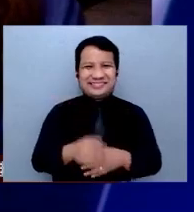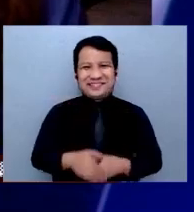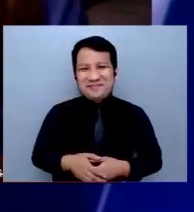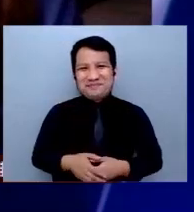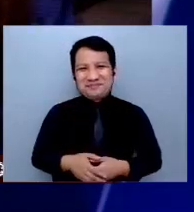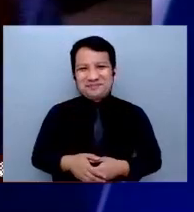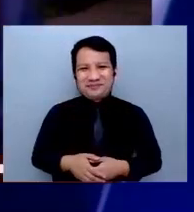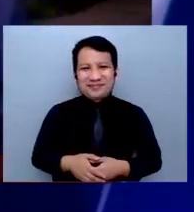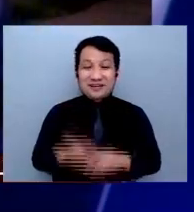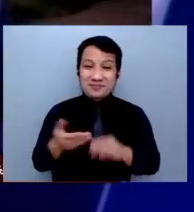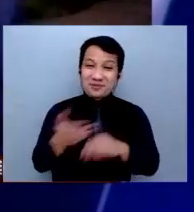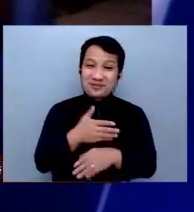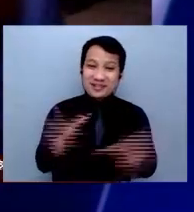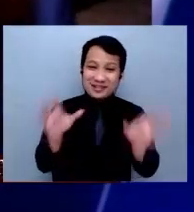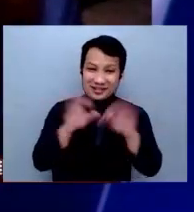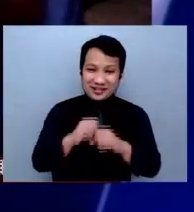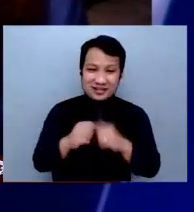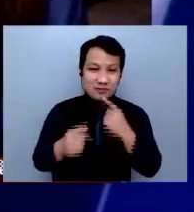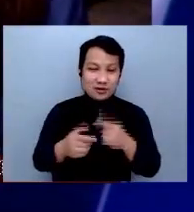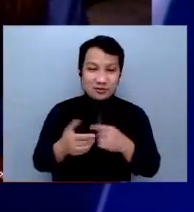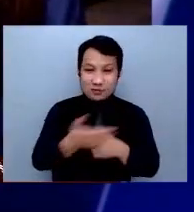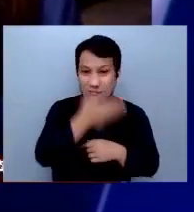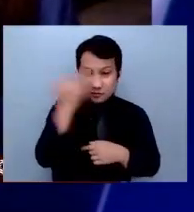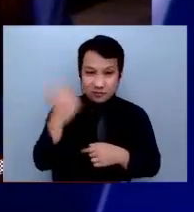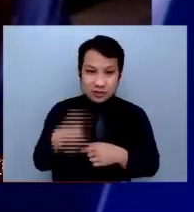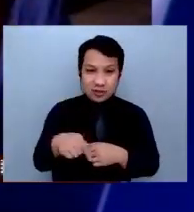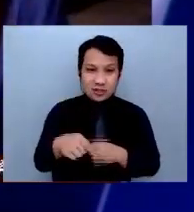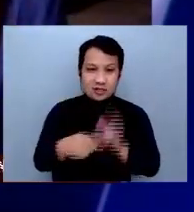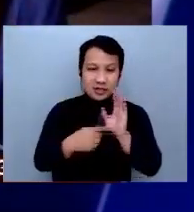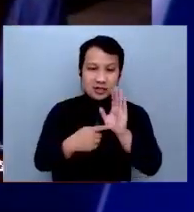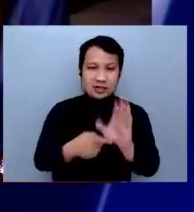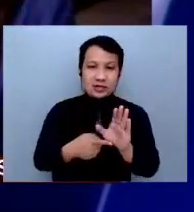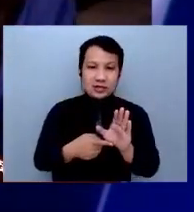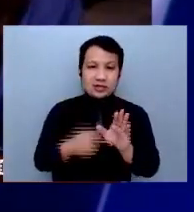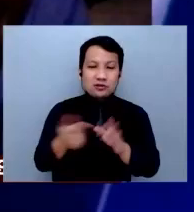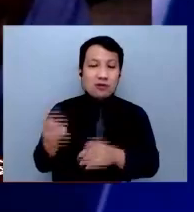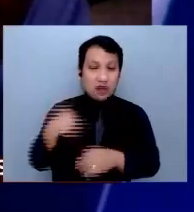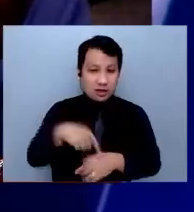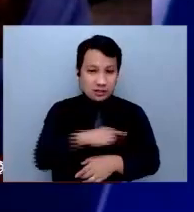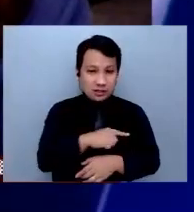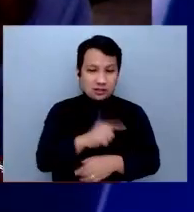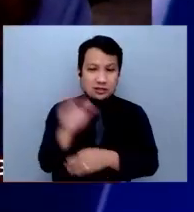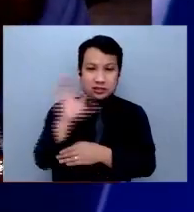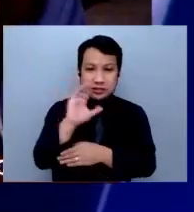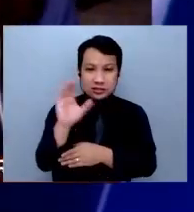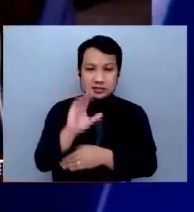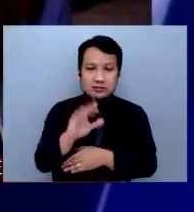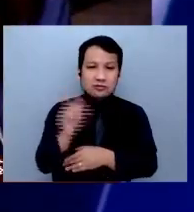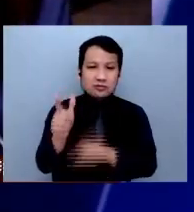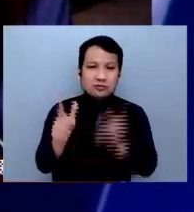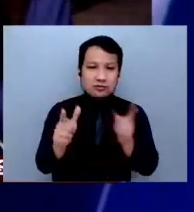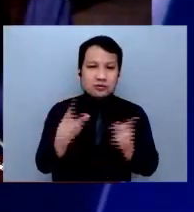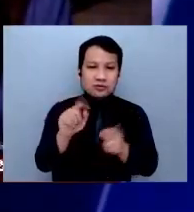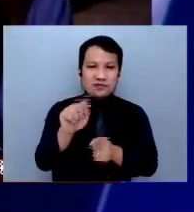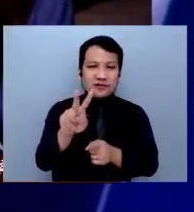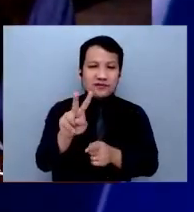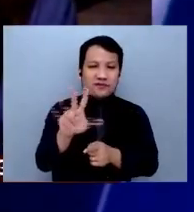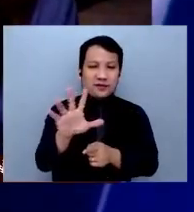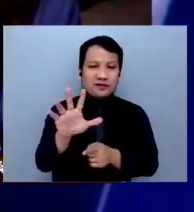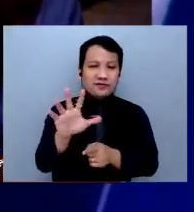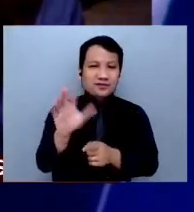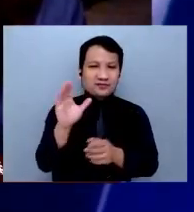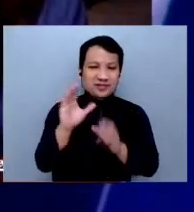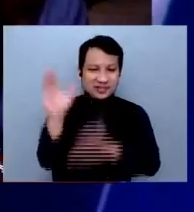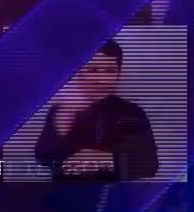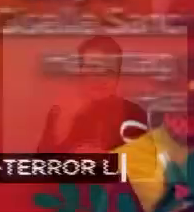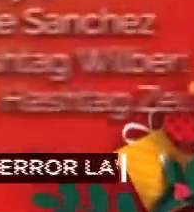At bago tayo magtapos mga kapatid, huwag niyo pong palalampasin ang Paskong ito kapatid, the 2021 TV5 Christmas